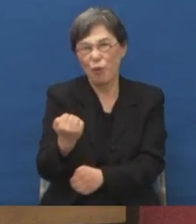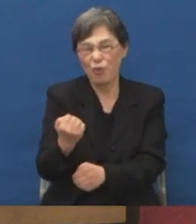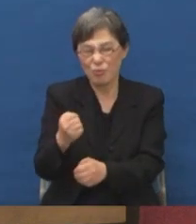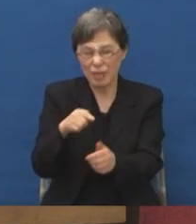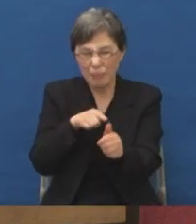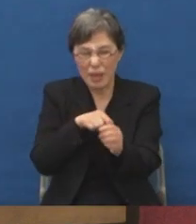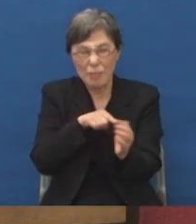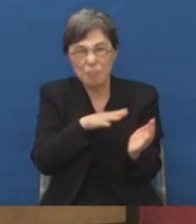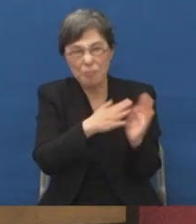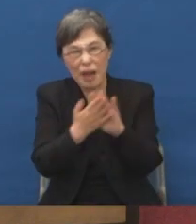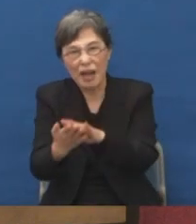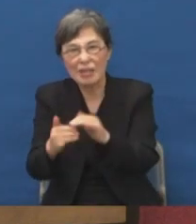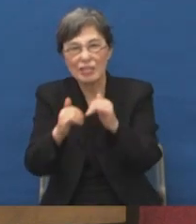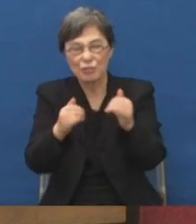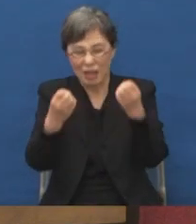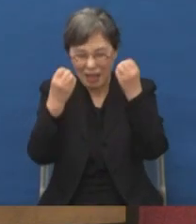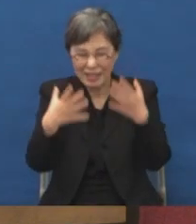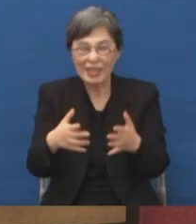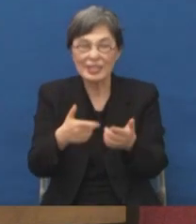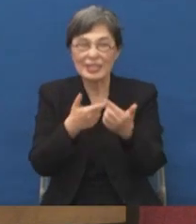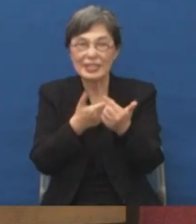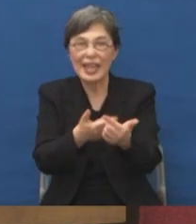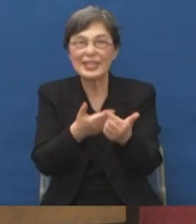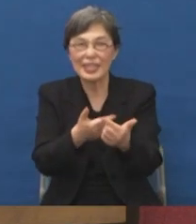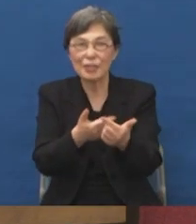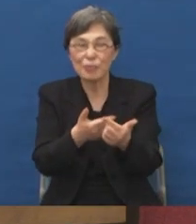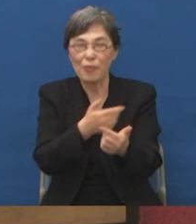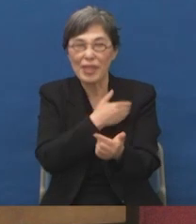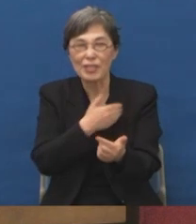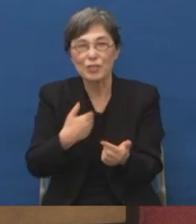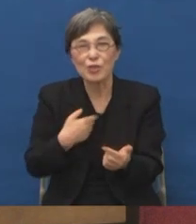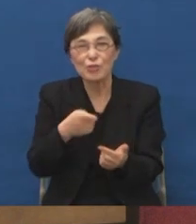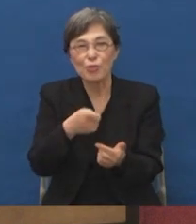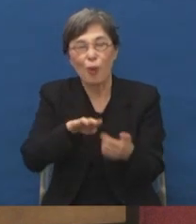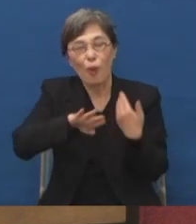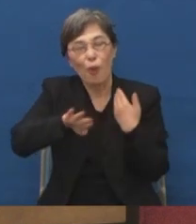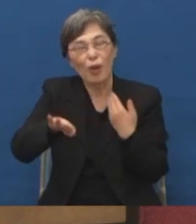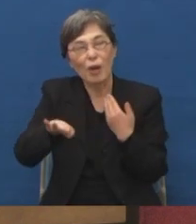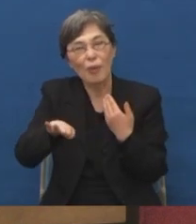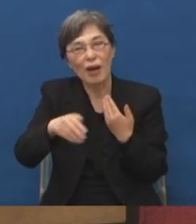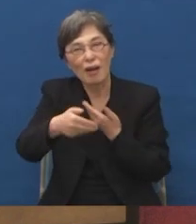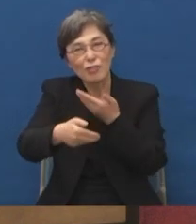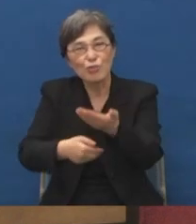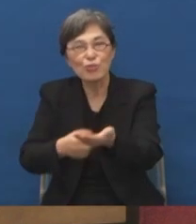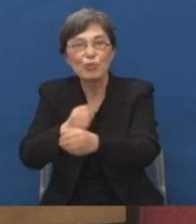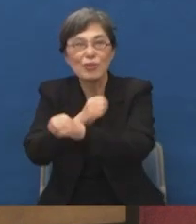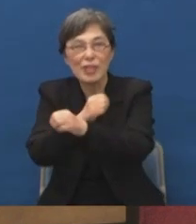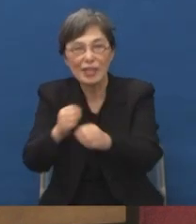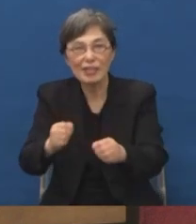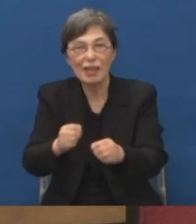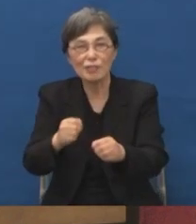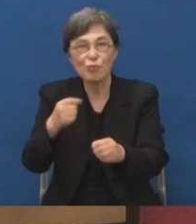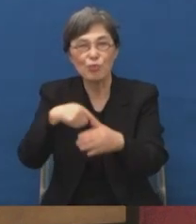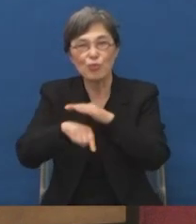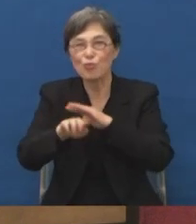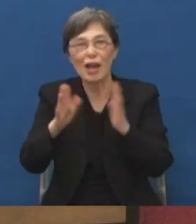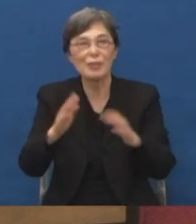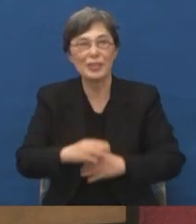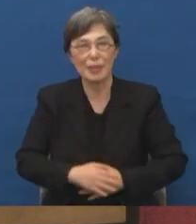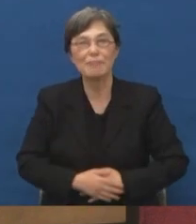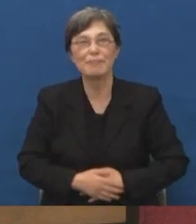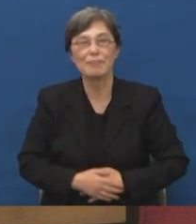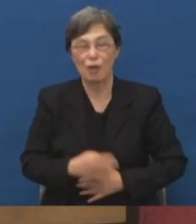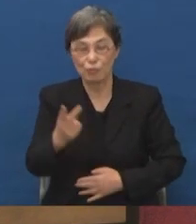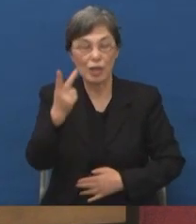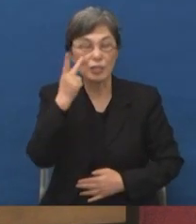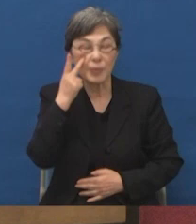力を持つ最新鋭機を可能にして、その他は輸出できないという理屈は成り立ちません。2つ